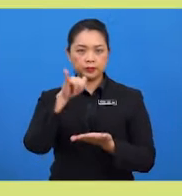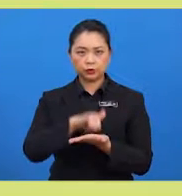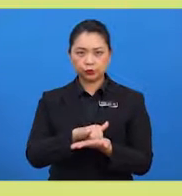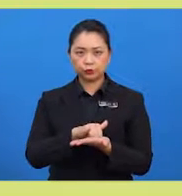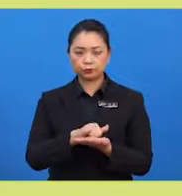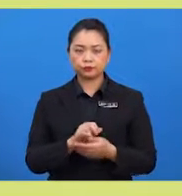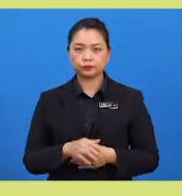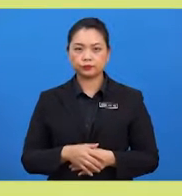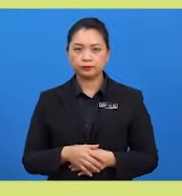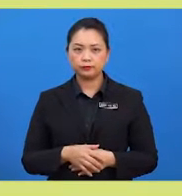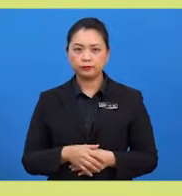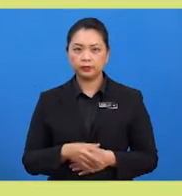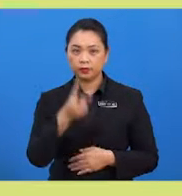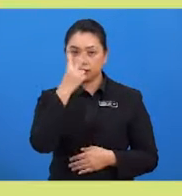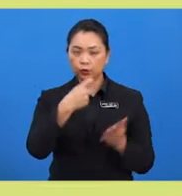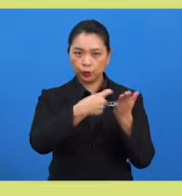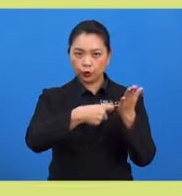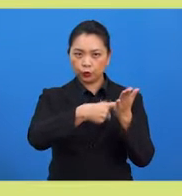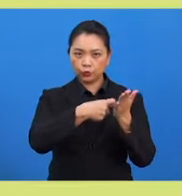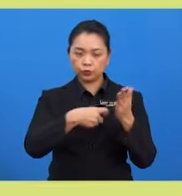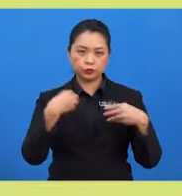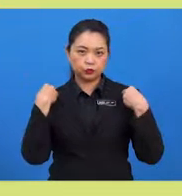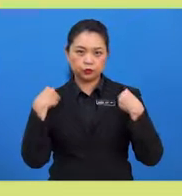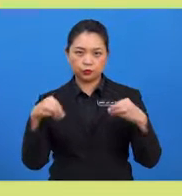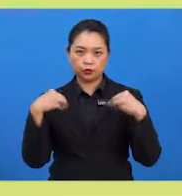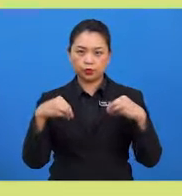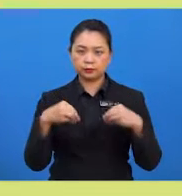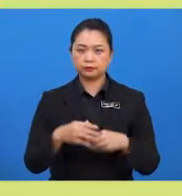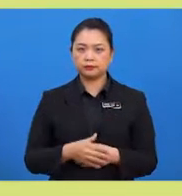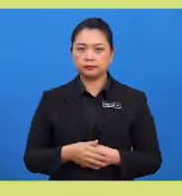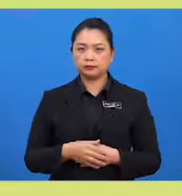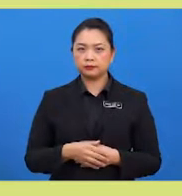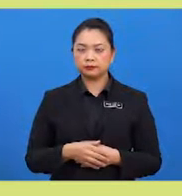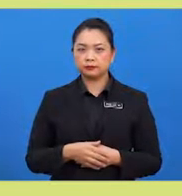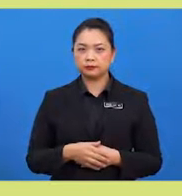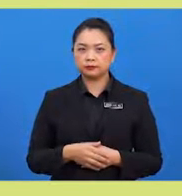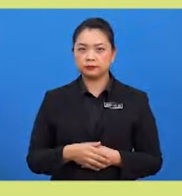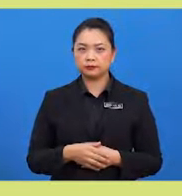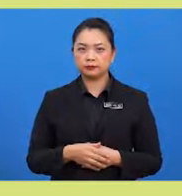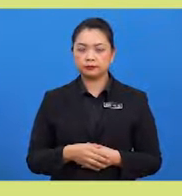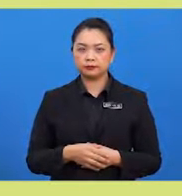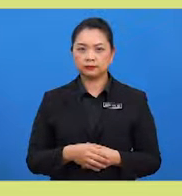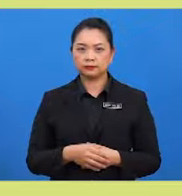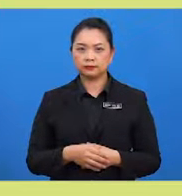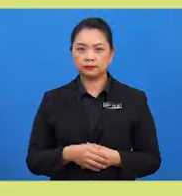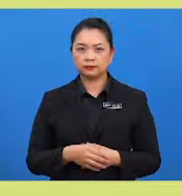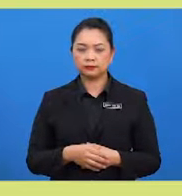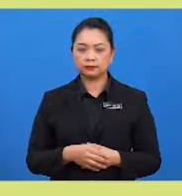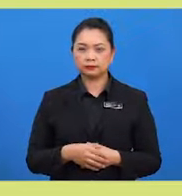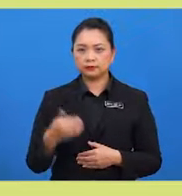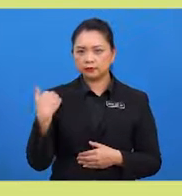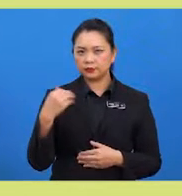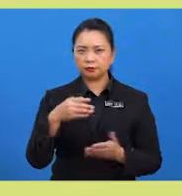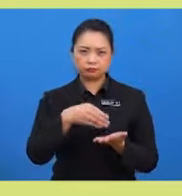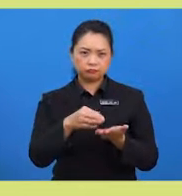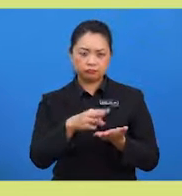selesaikan komponen kos jualan. Dalam soalan hanya ada belian dan inventory akhir sahaja. Kerana